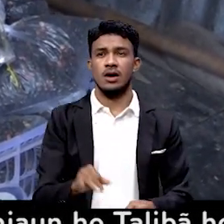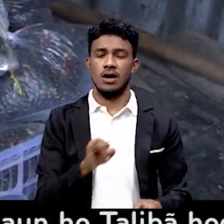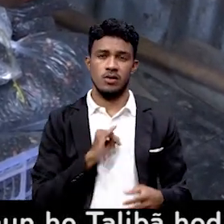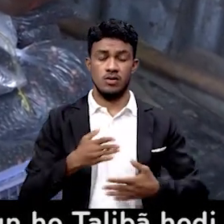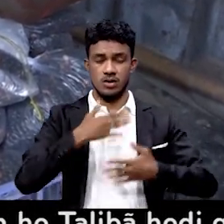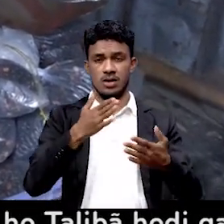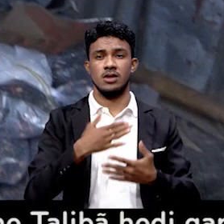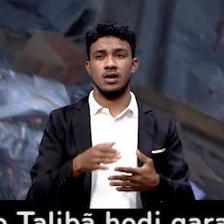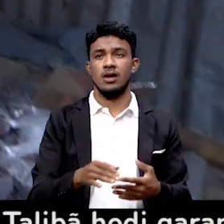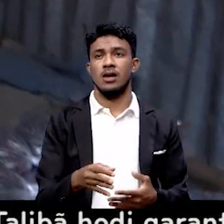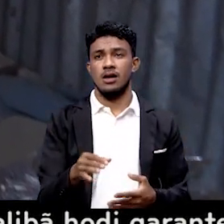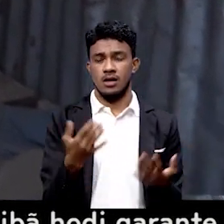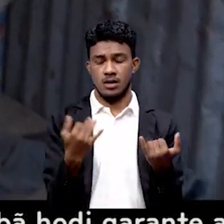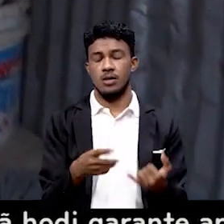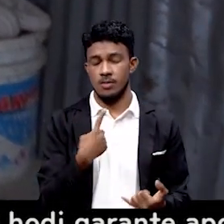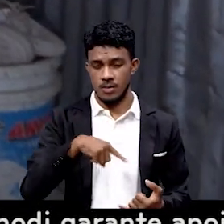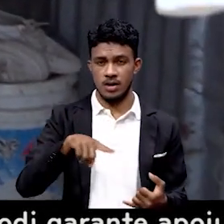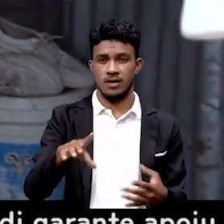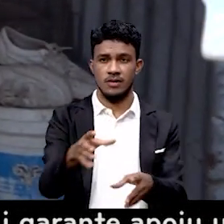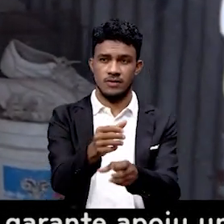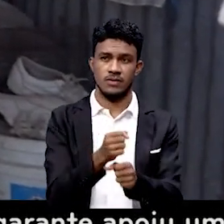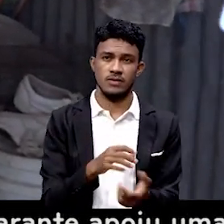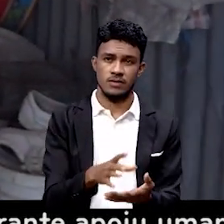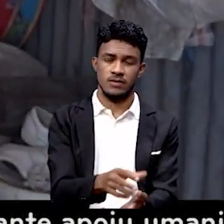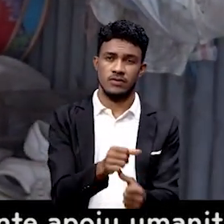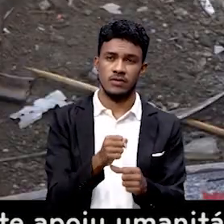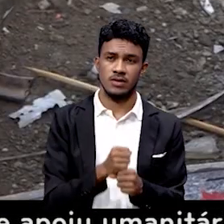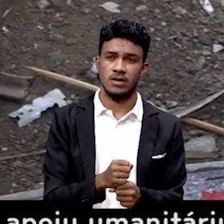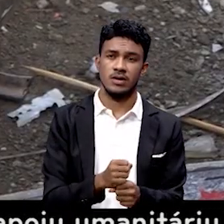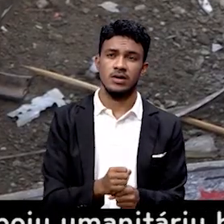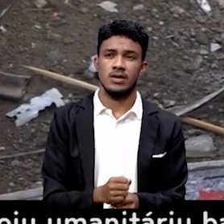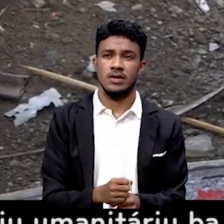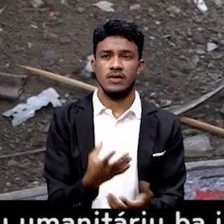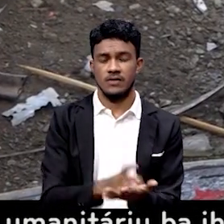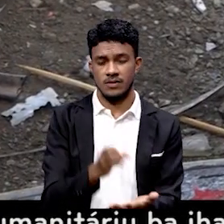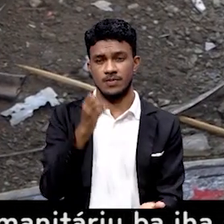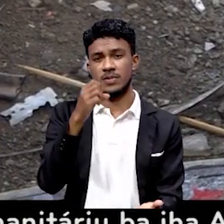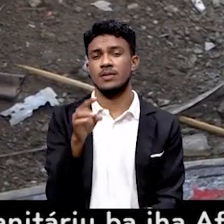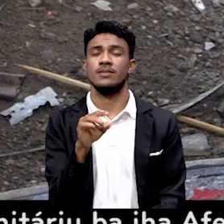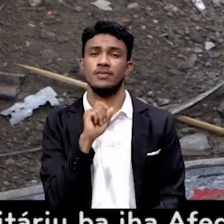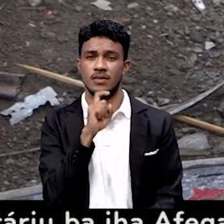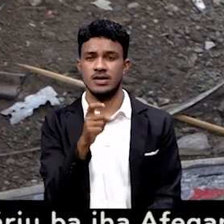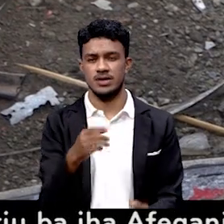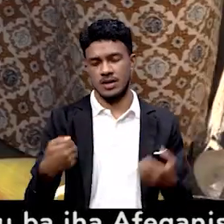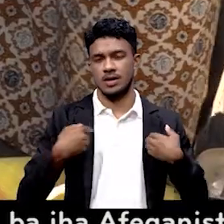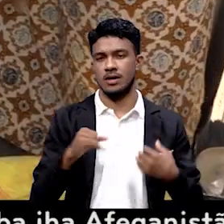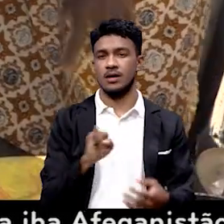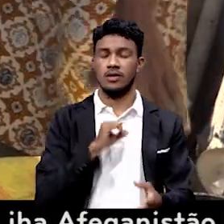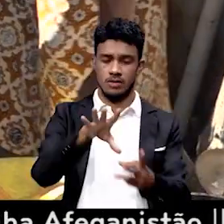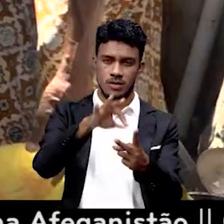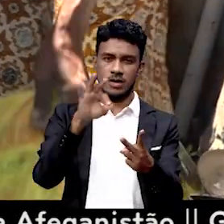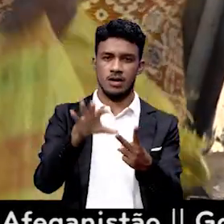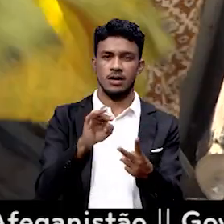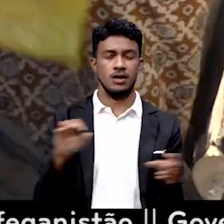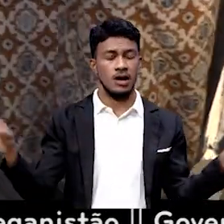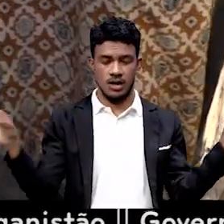o hina ba ne au heten spe pa thi au heten es ko ki ne au hi a